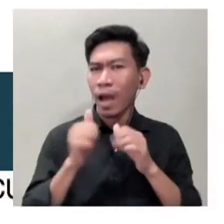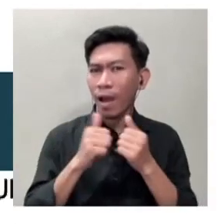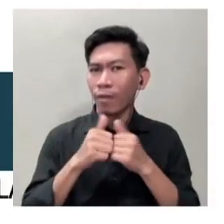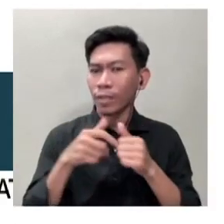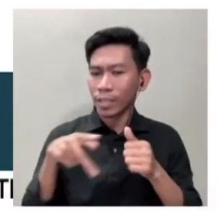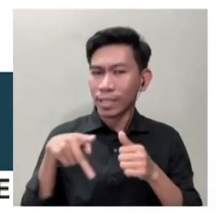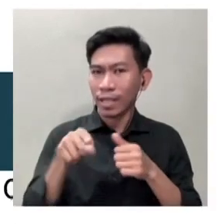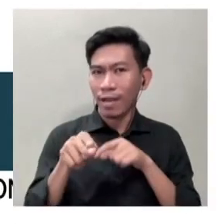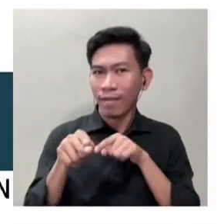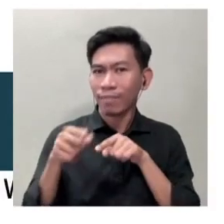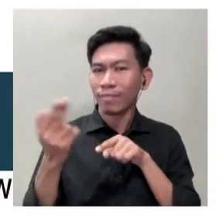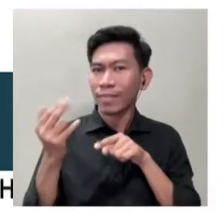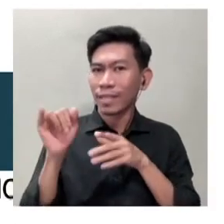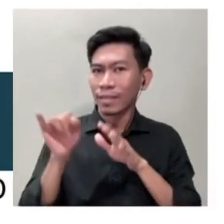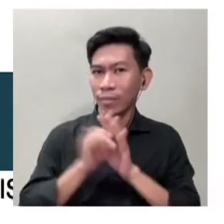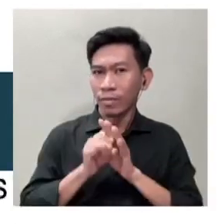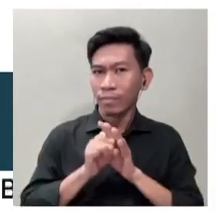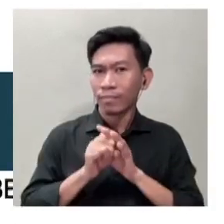get off that cycle, Mr. So?